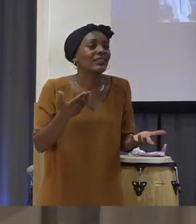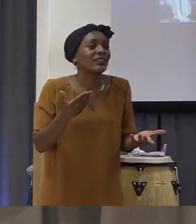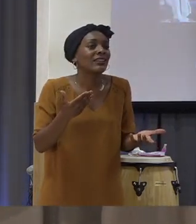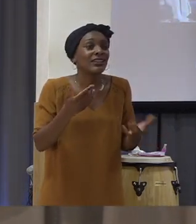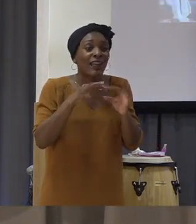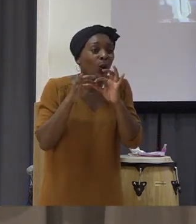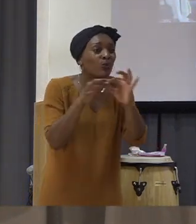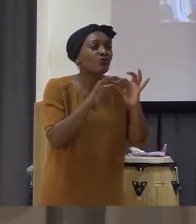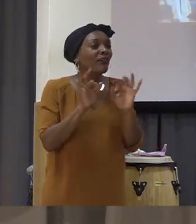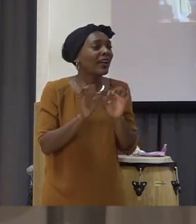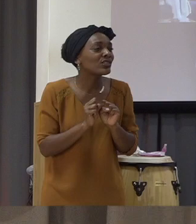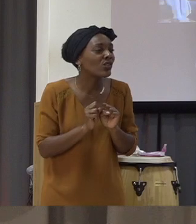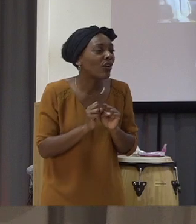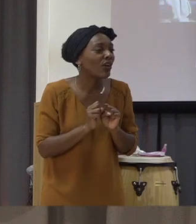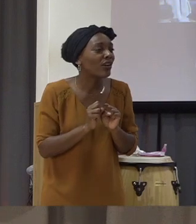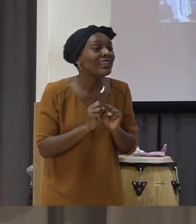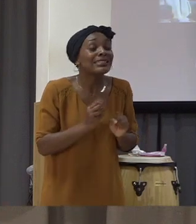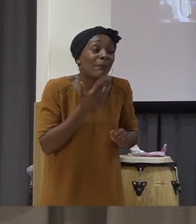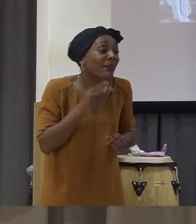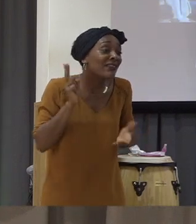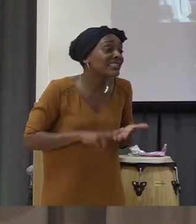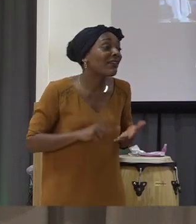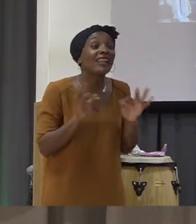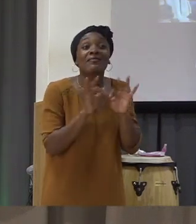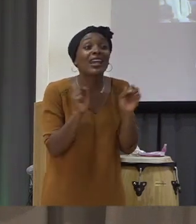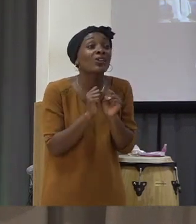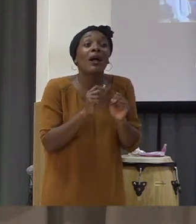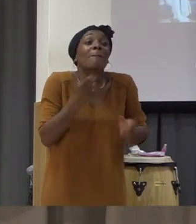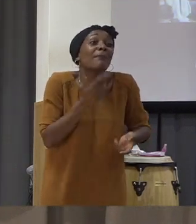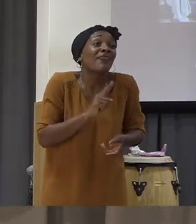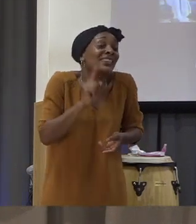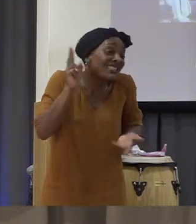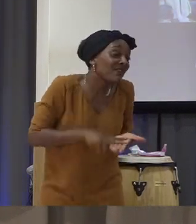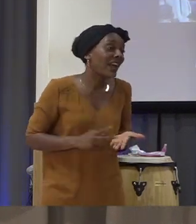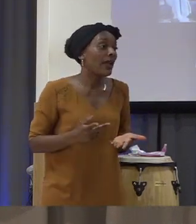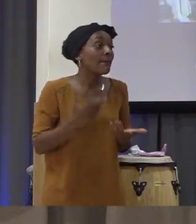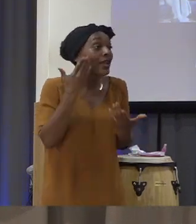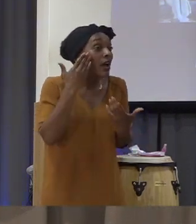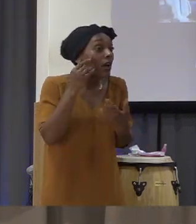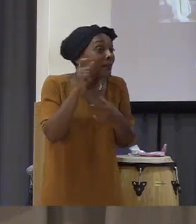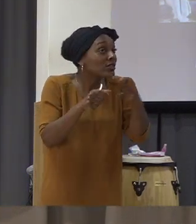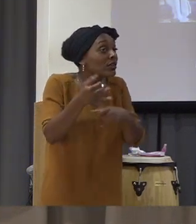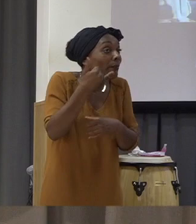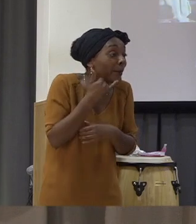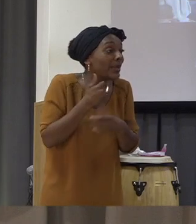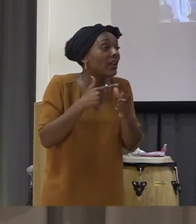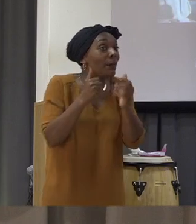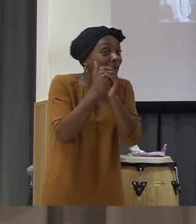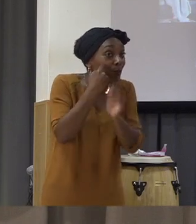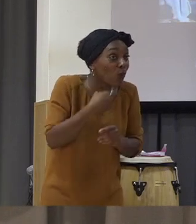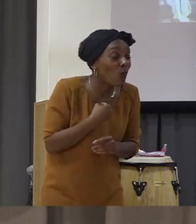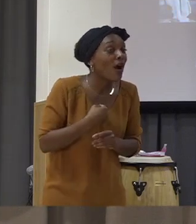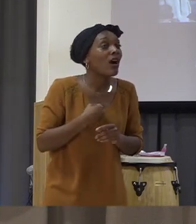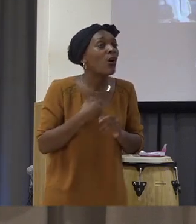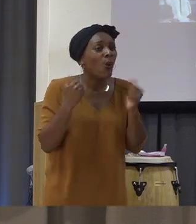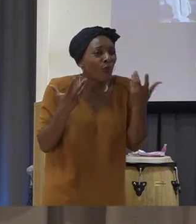la communion fraternelle, mais elle n'est pas parfaite, la communion fraternelle. Mais de savoir que l'on prie pour soi, qu'on a une intention